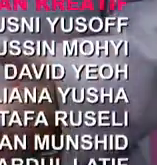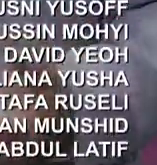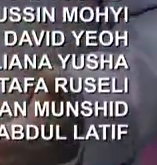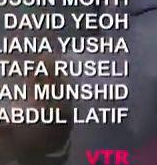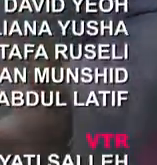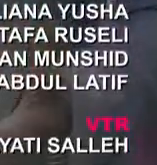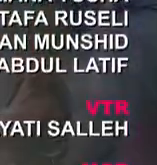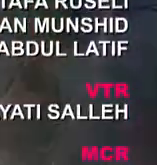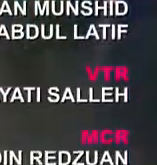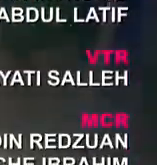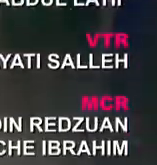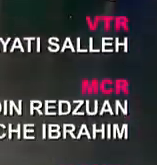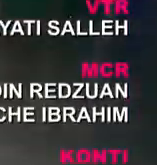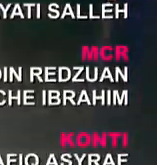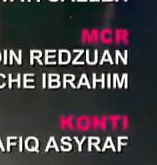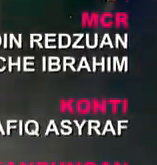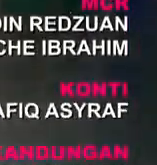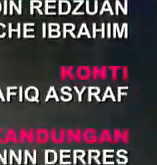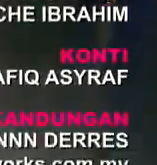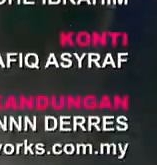Okey, nyanyi bersama-sama.